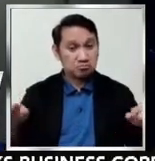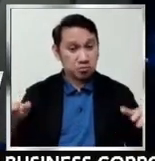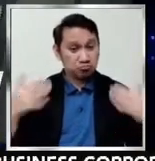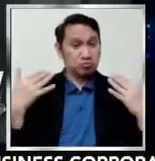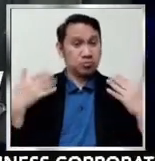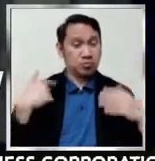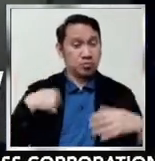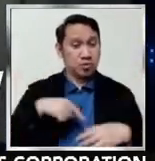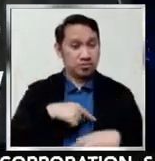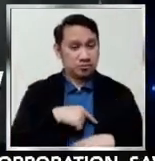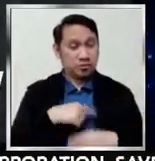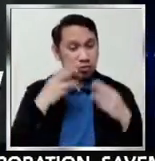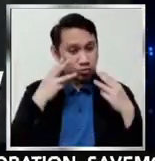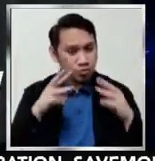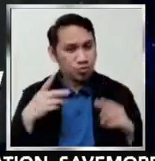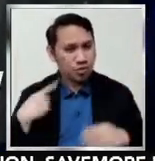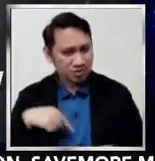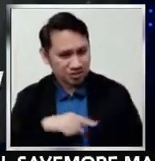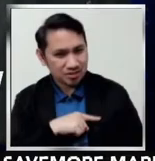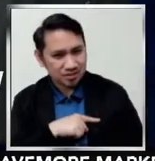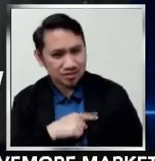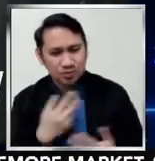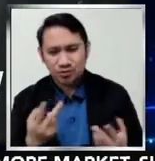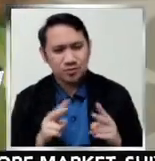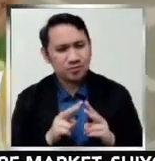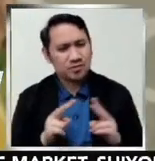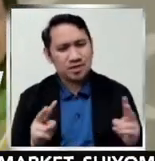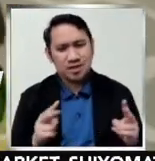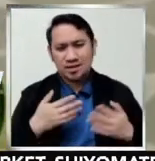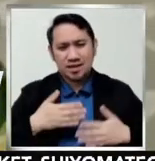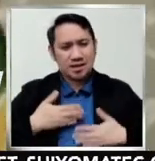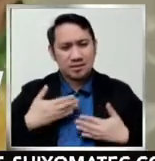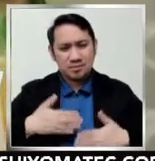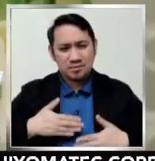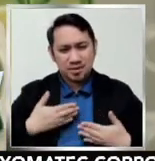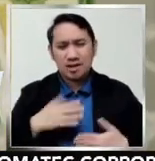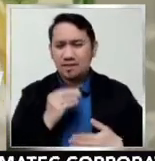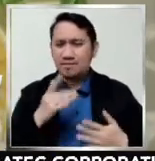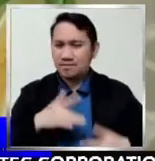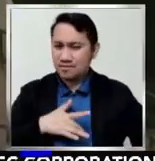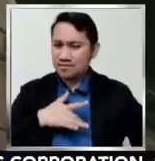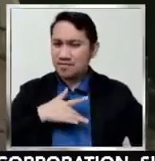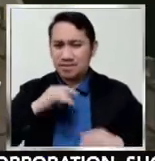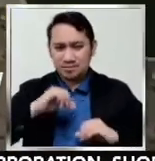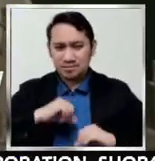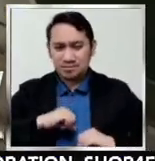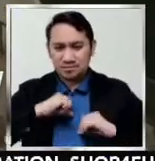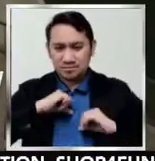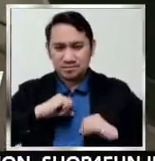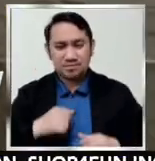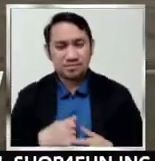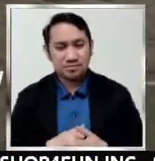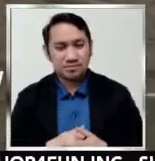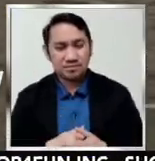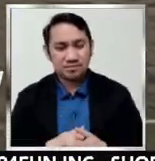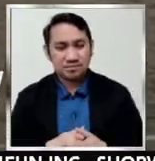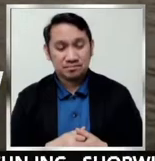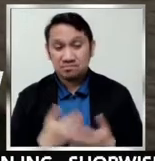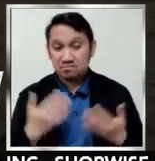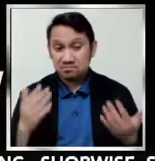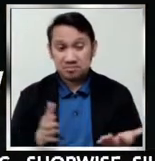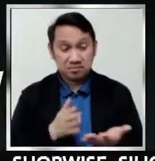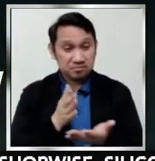Sobrang nakakatuwa at nakaka-proud. Manifesting din ang lahat na mapuntahan ng iba pang katulad ng